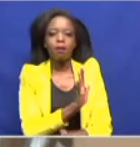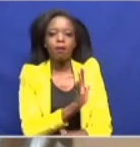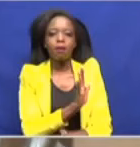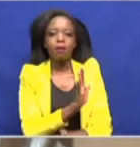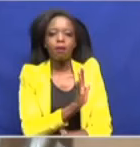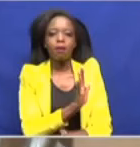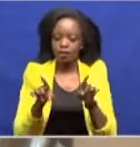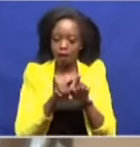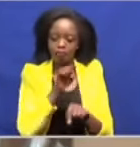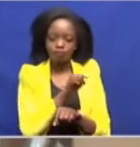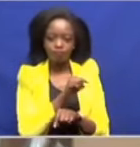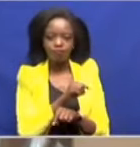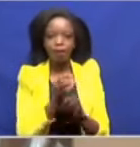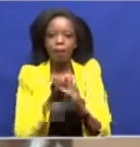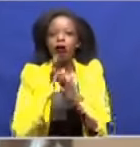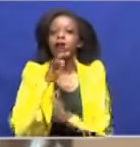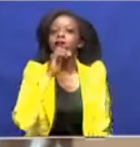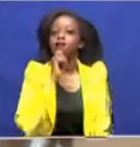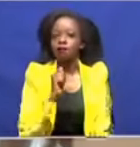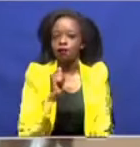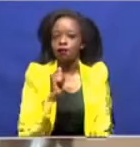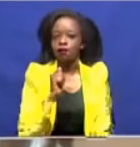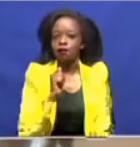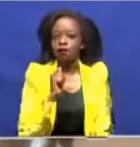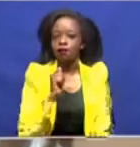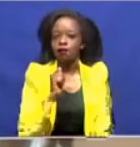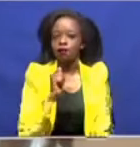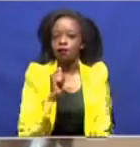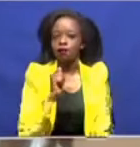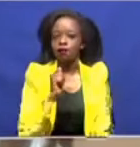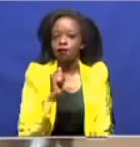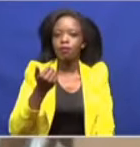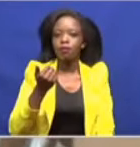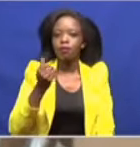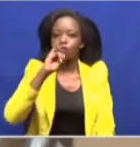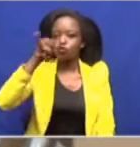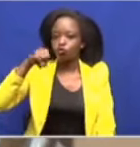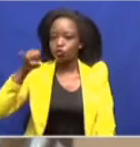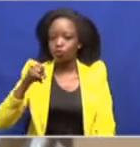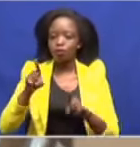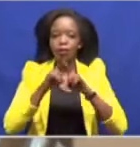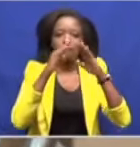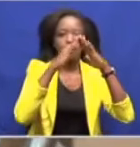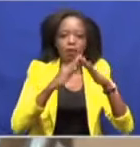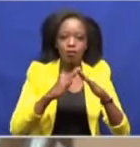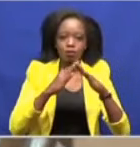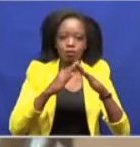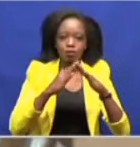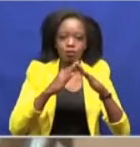Naye atakuwa baba kwa wakaaji wa Yerusalemu na kwa nyumba ya